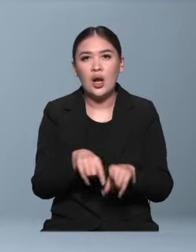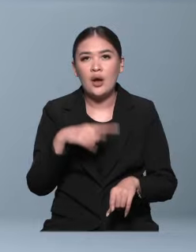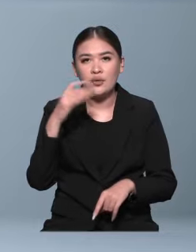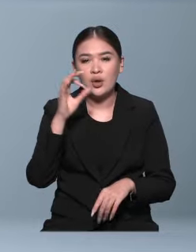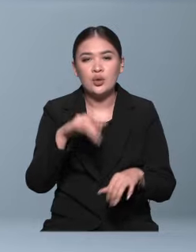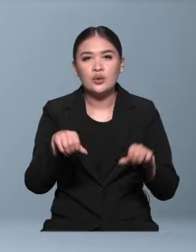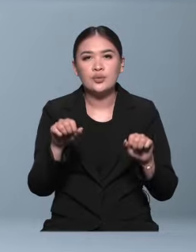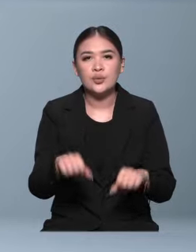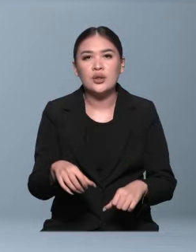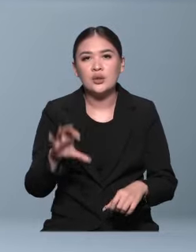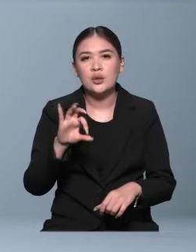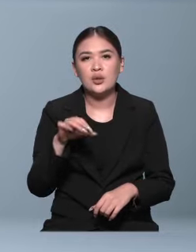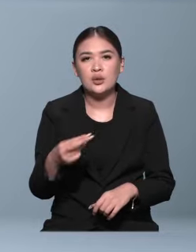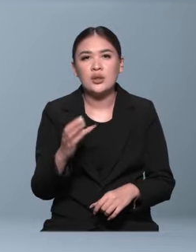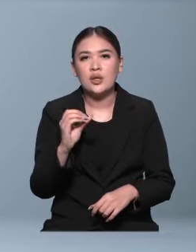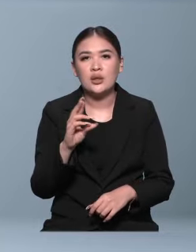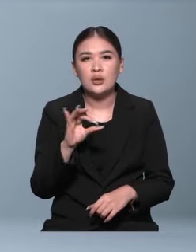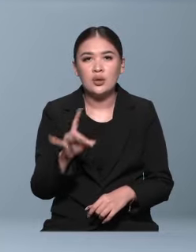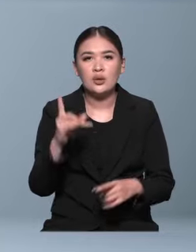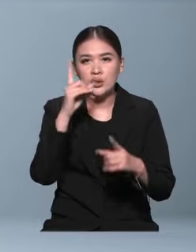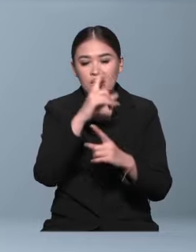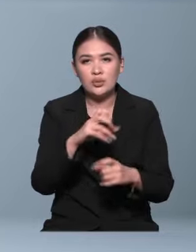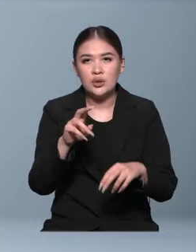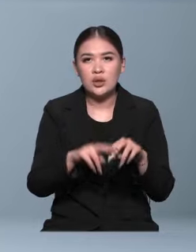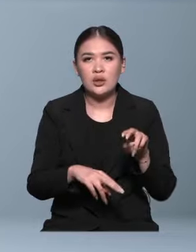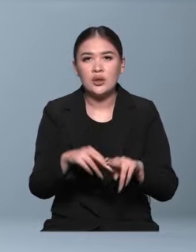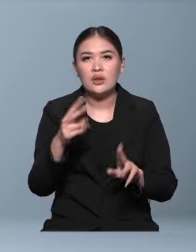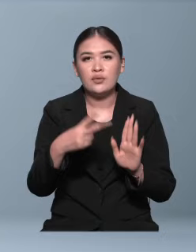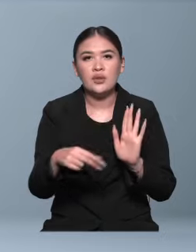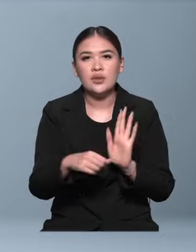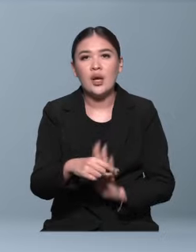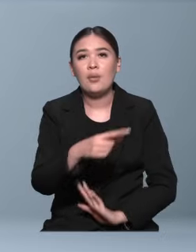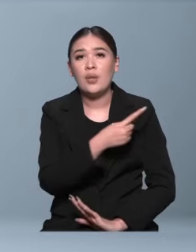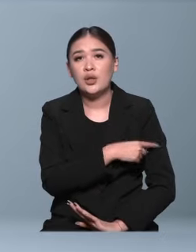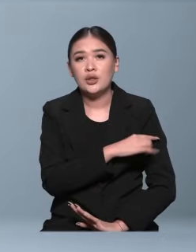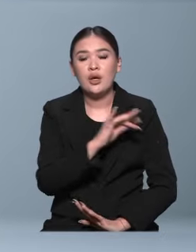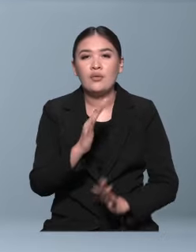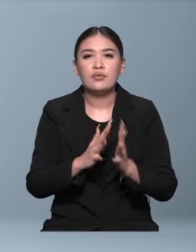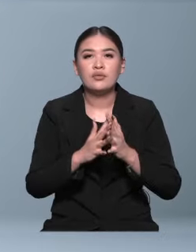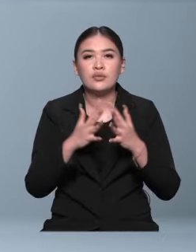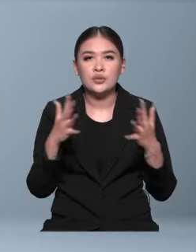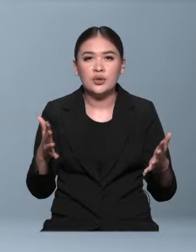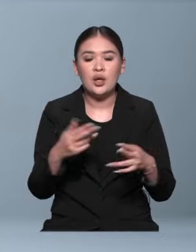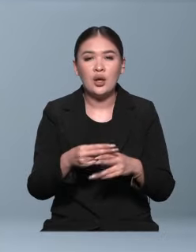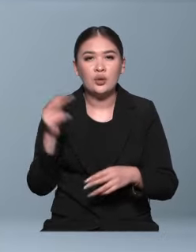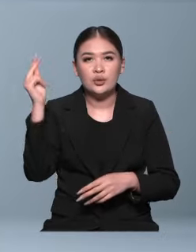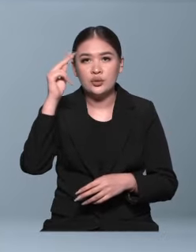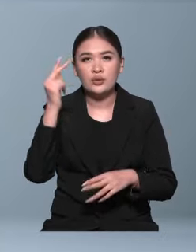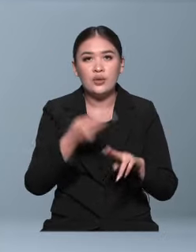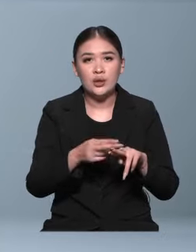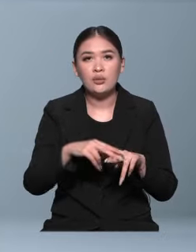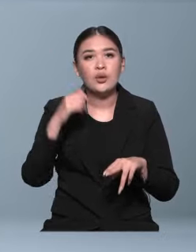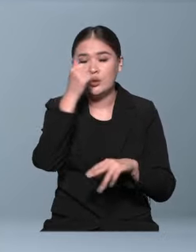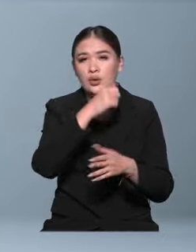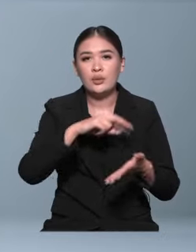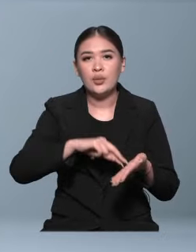успехах в социальном секторе, Хорошукеев сообщил о строительстве 26 больниц и больше 40 объектов образования. В этом году